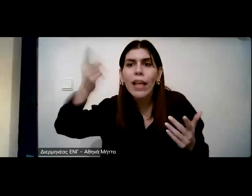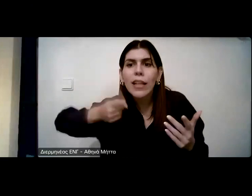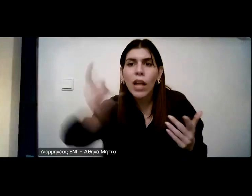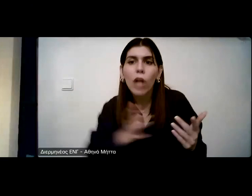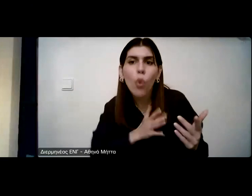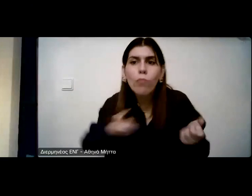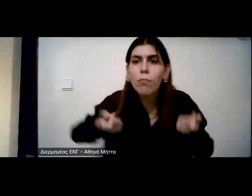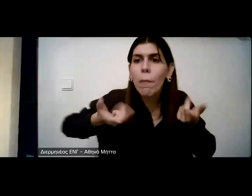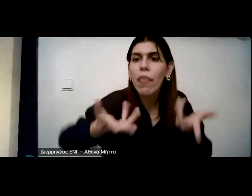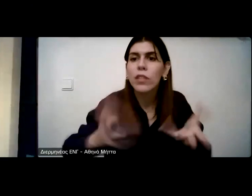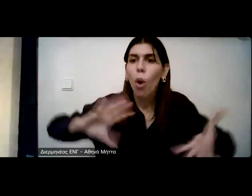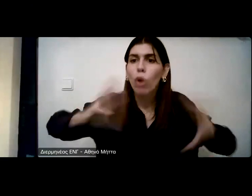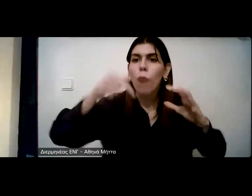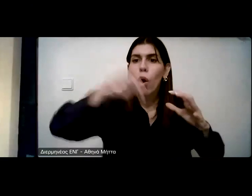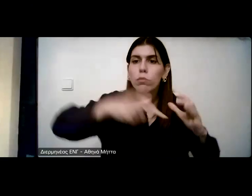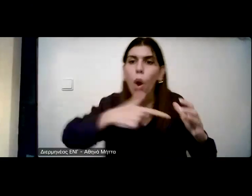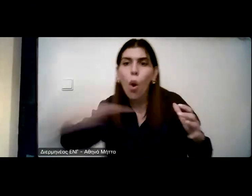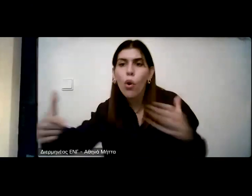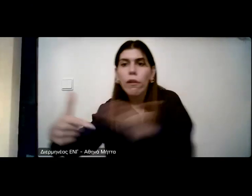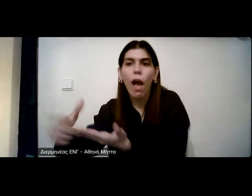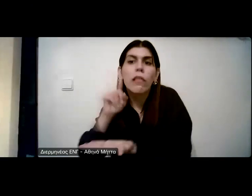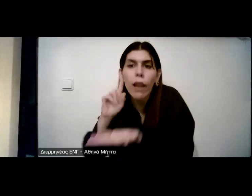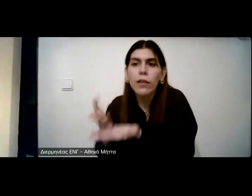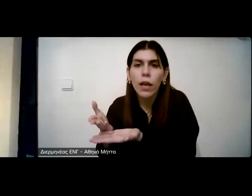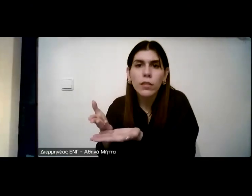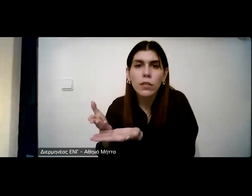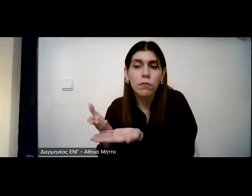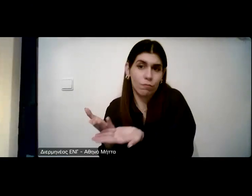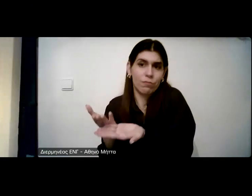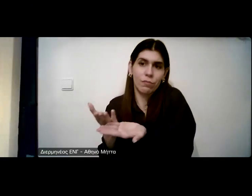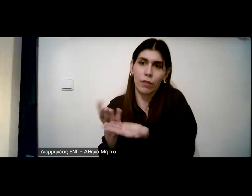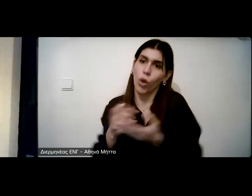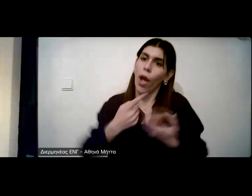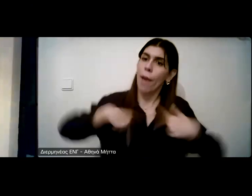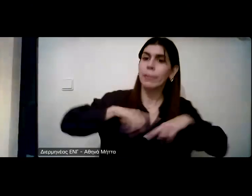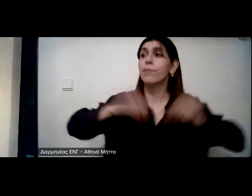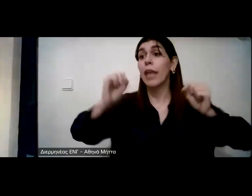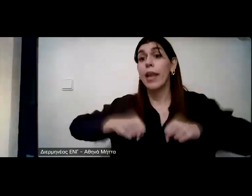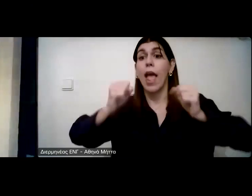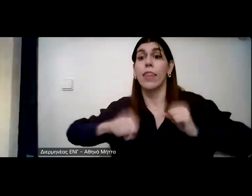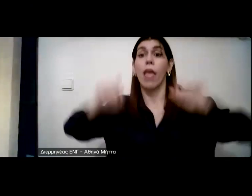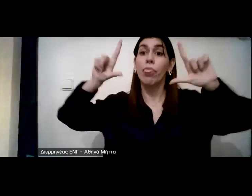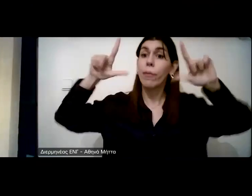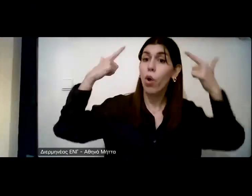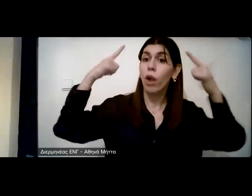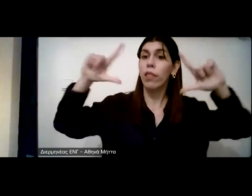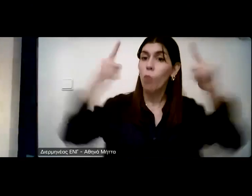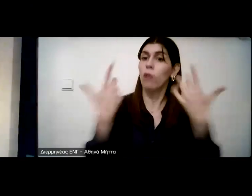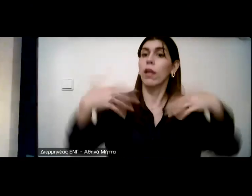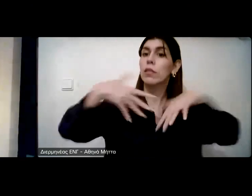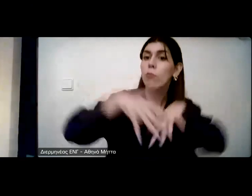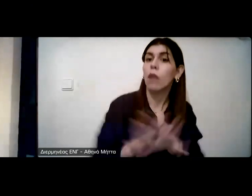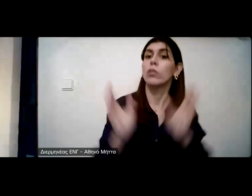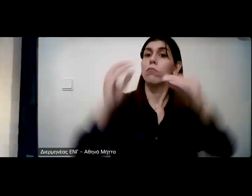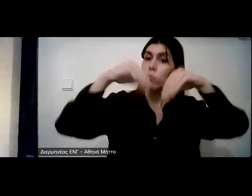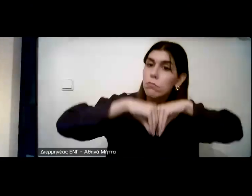της γης, στο όνομα της δημοκρατίας λειτουργούν και της συμπερίληψης, λειτουργούν